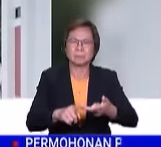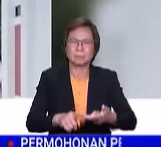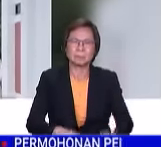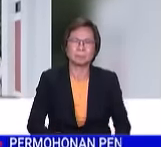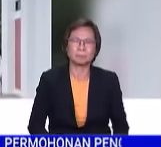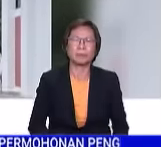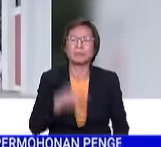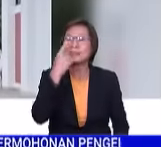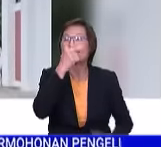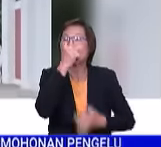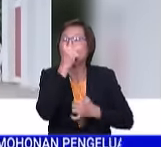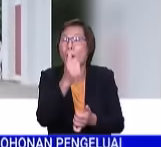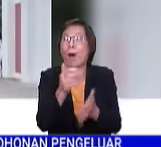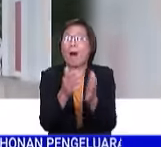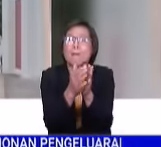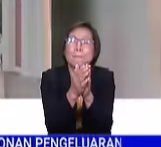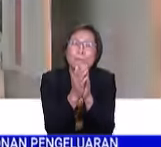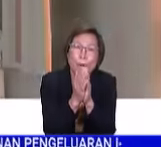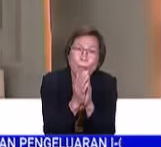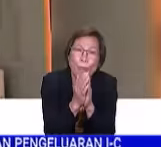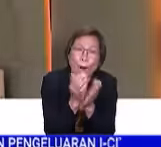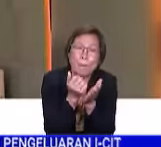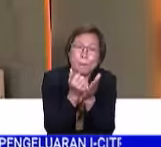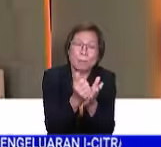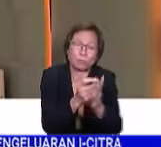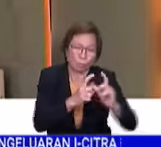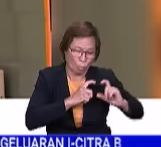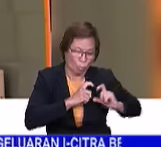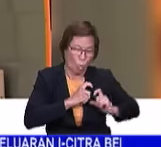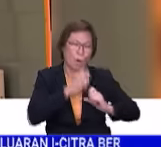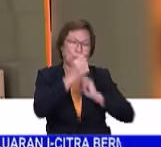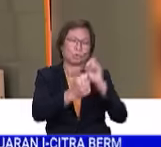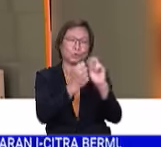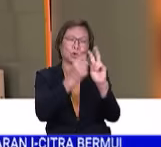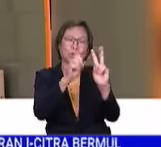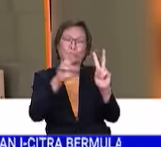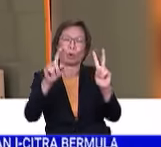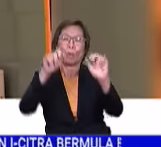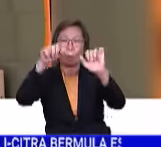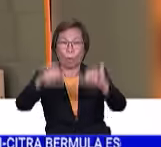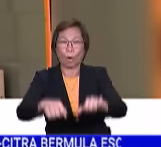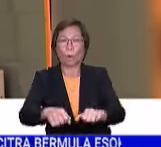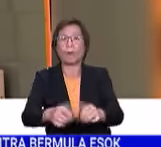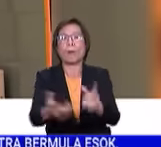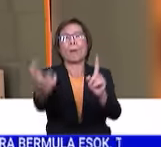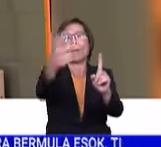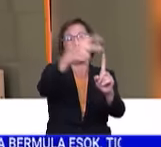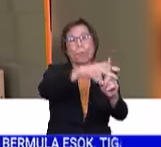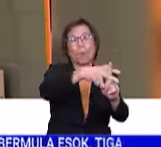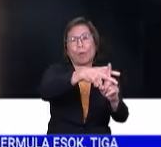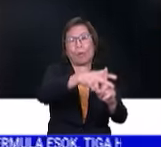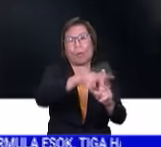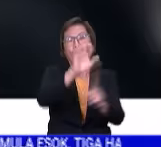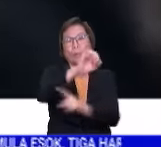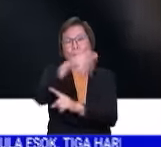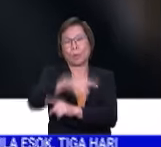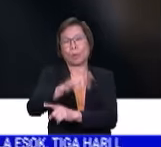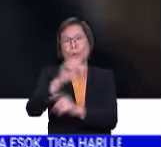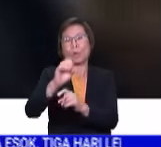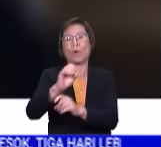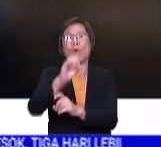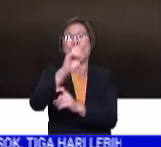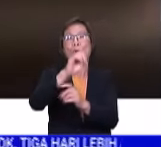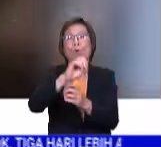Mereka yang berminat memohon bantuan prihatin 2021 boleh berbuat demikian menerusi permohonan dalam aplikasi Google